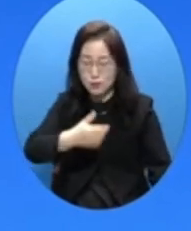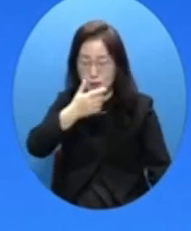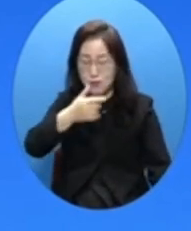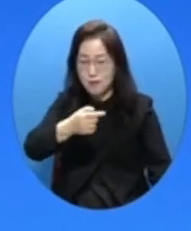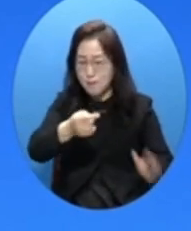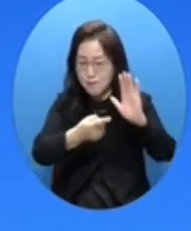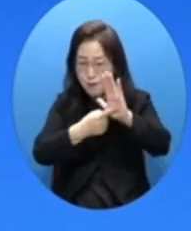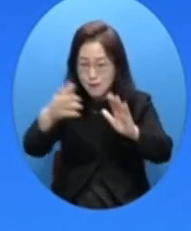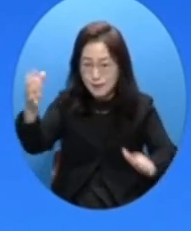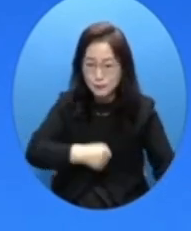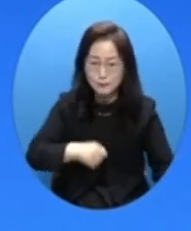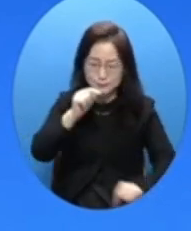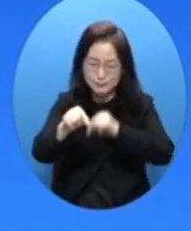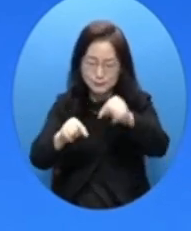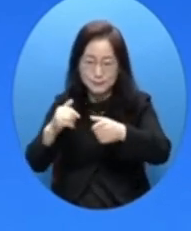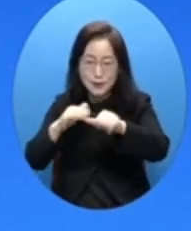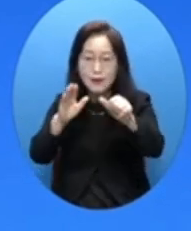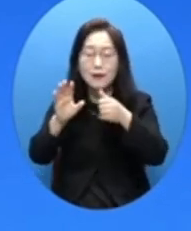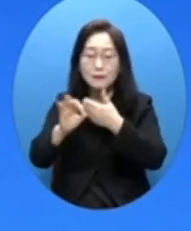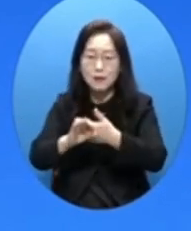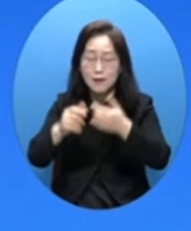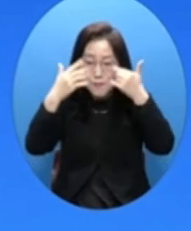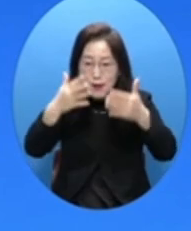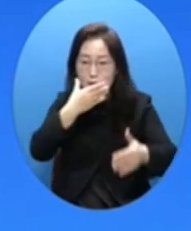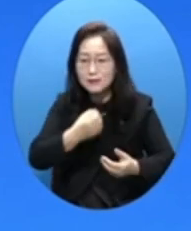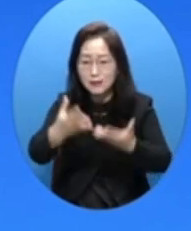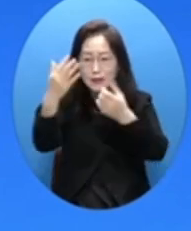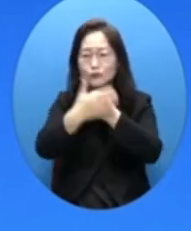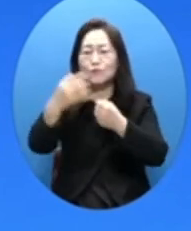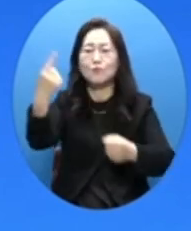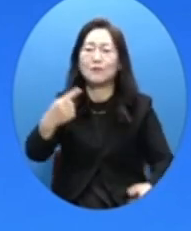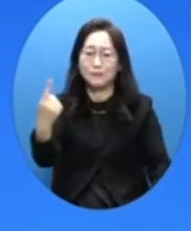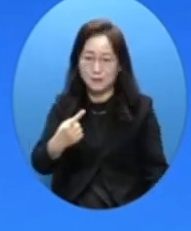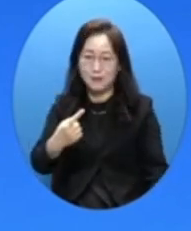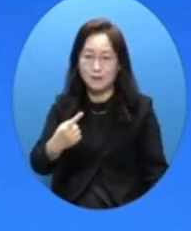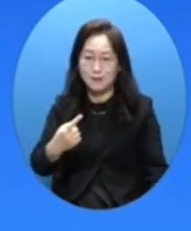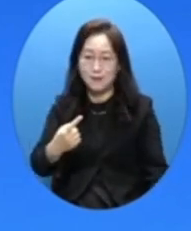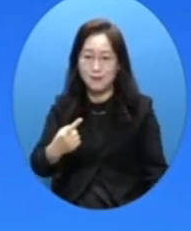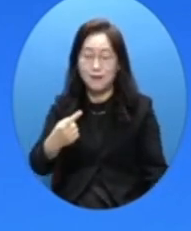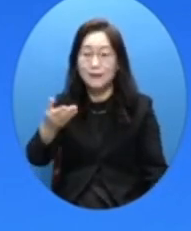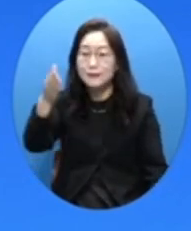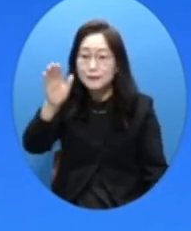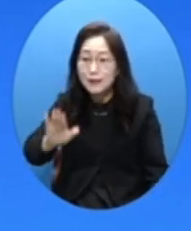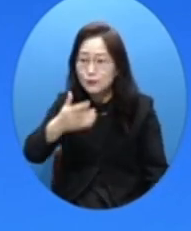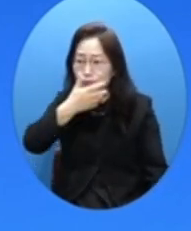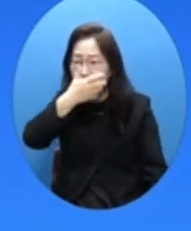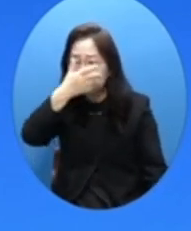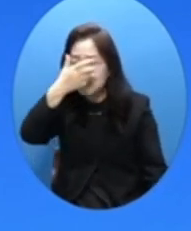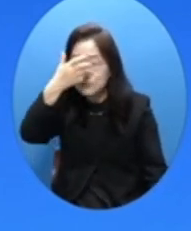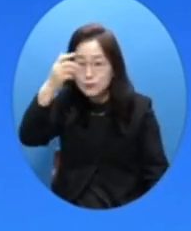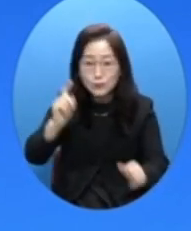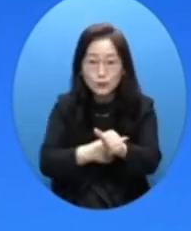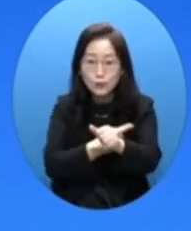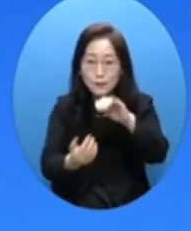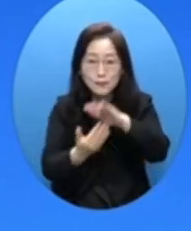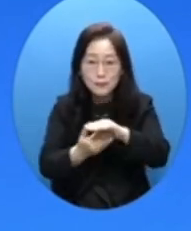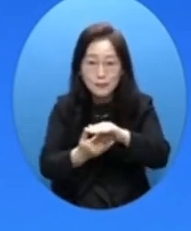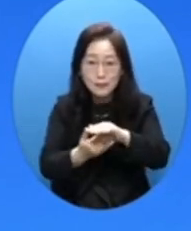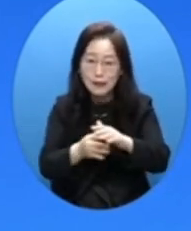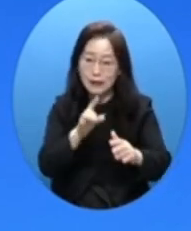나갈 때 하나님의 은혜가 임하는 것입니다 축복이 많은 것입니다 그런데 꿈을 꾼다고 그게 꿈이 저절로 이루어지는 것이